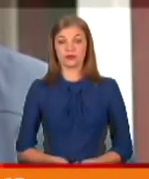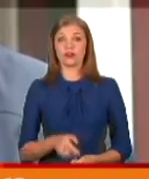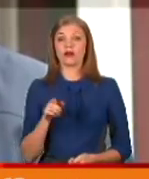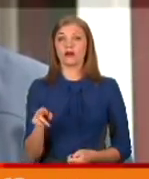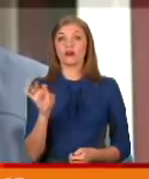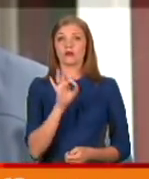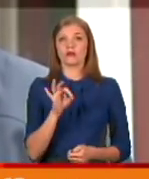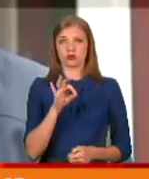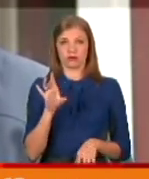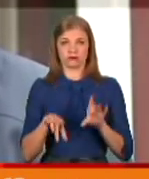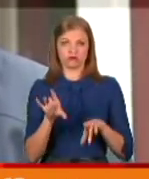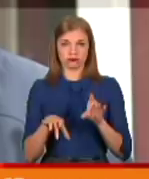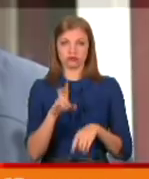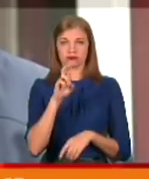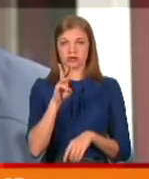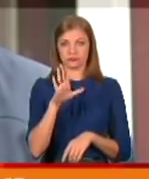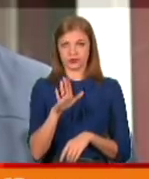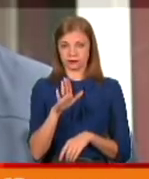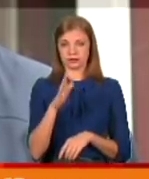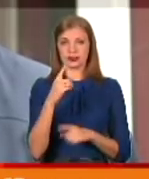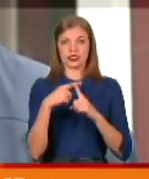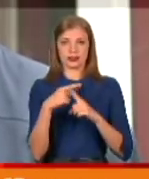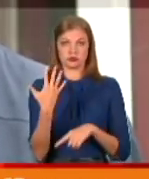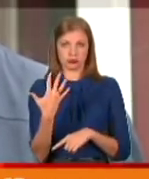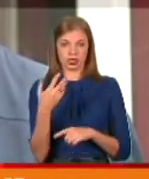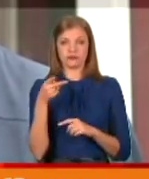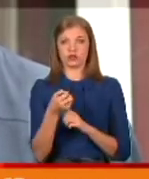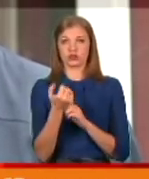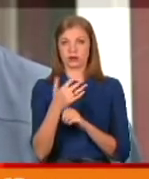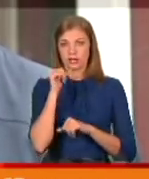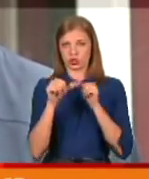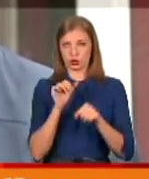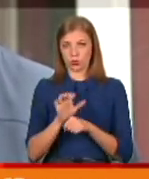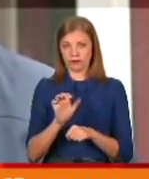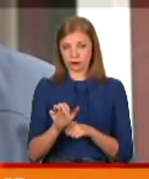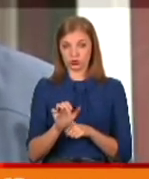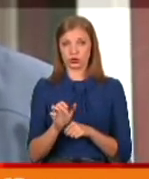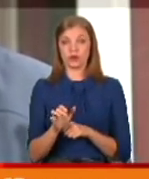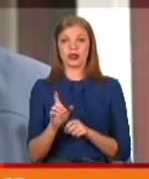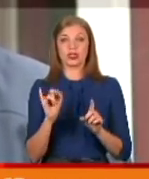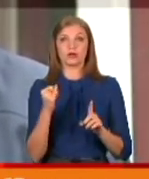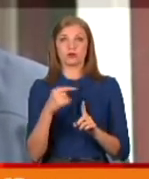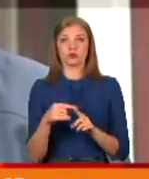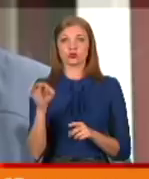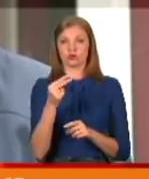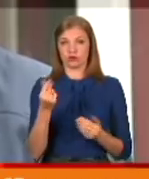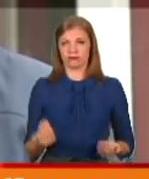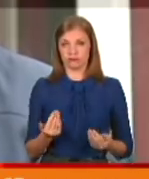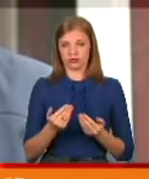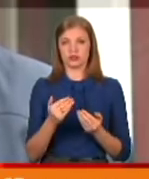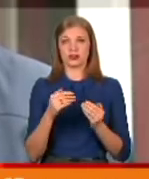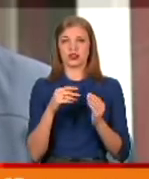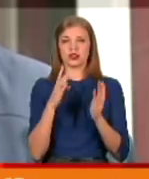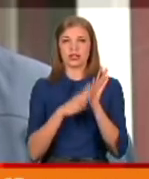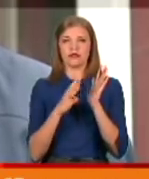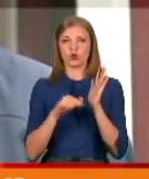Мова йде про позашляховик BMW X5 2015 року випуску, а також про готівку у сумі